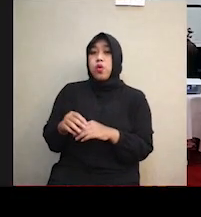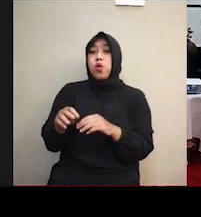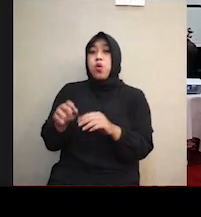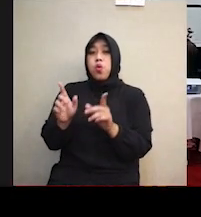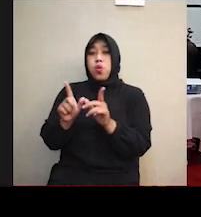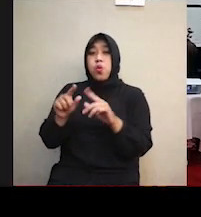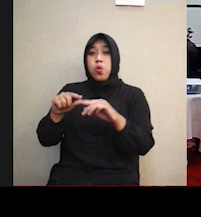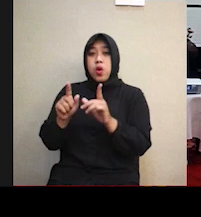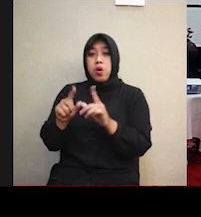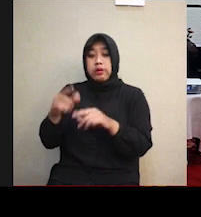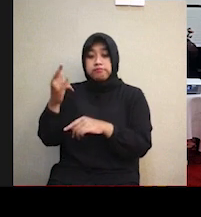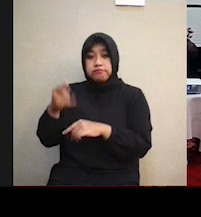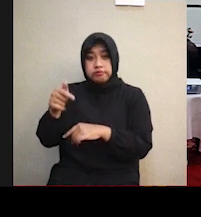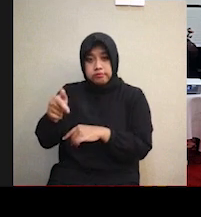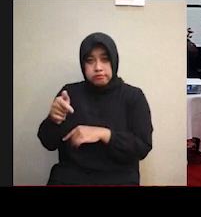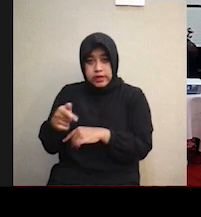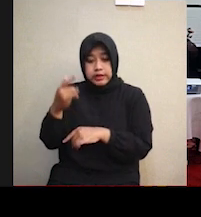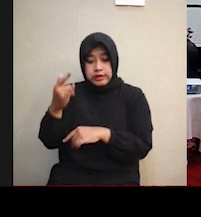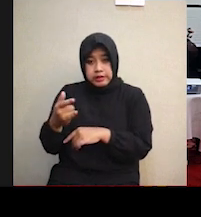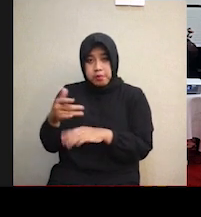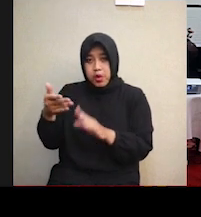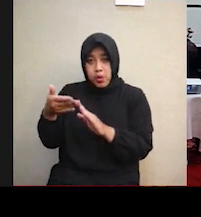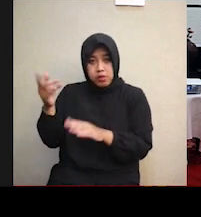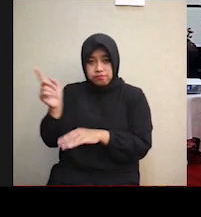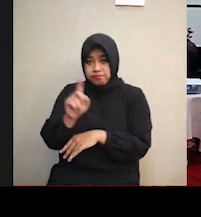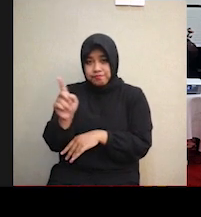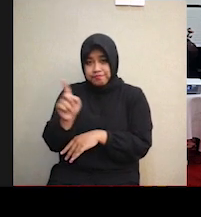dengan pindah-pindah dulu